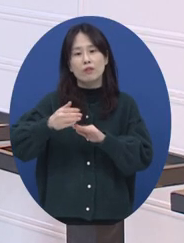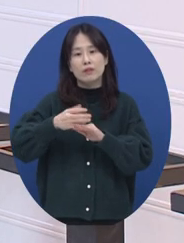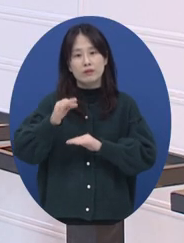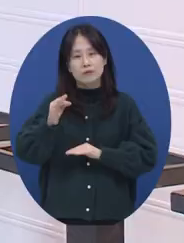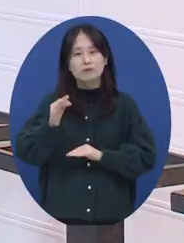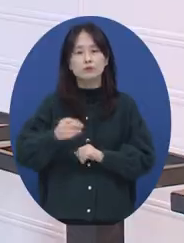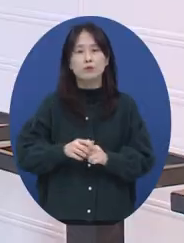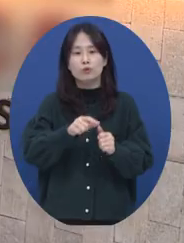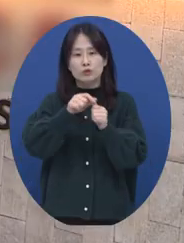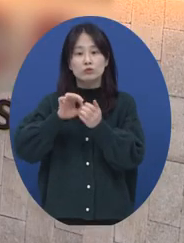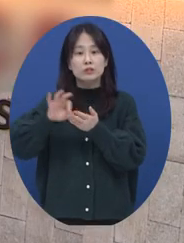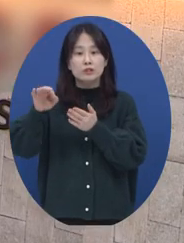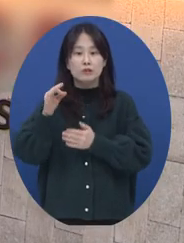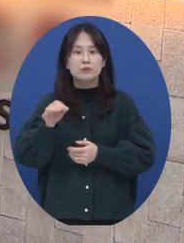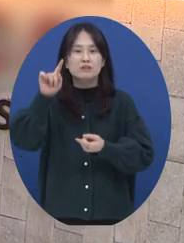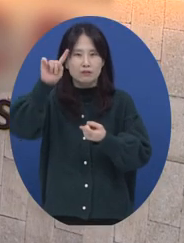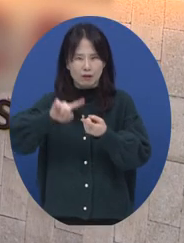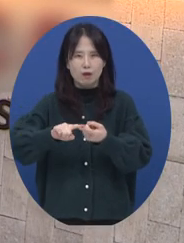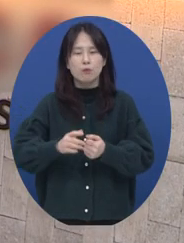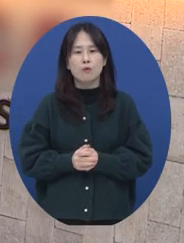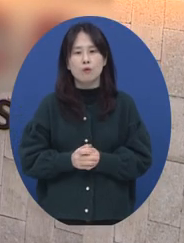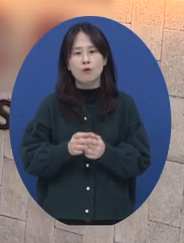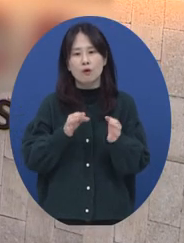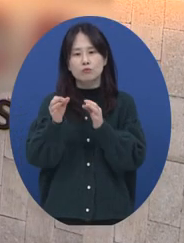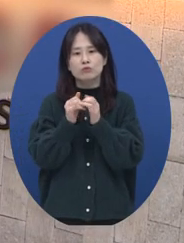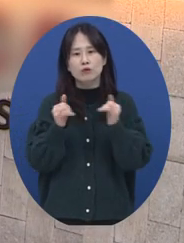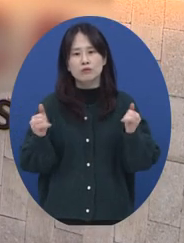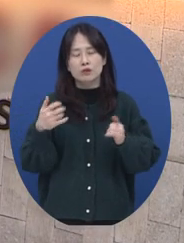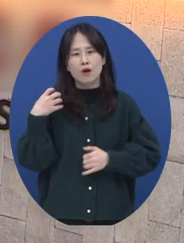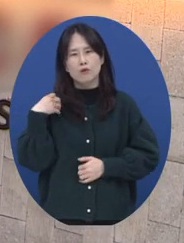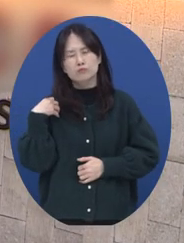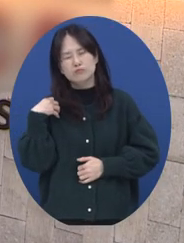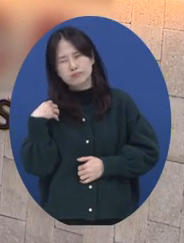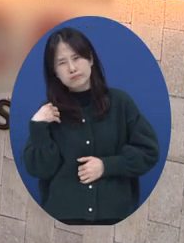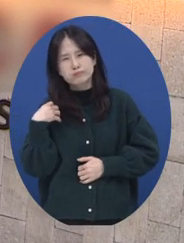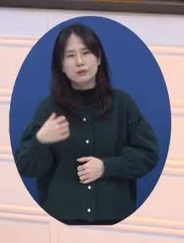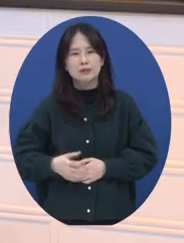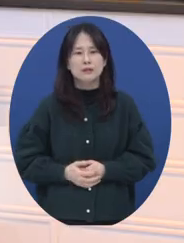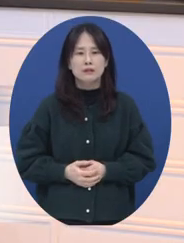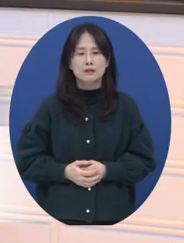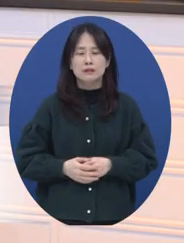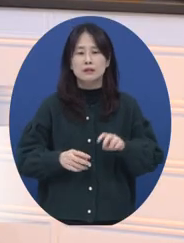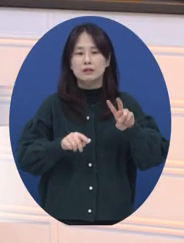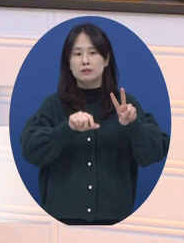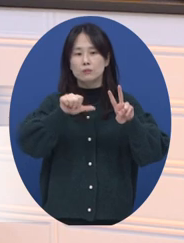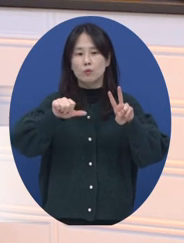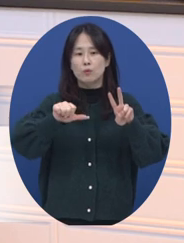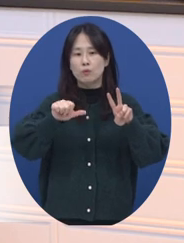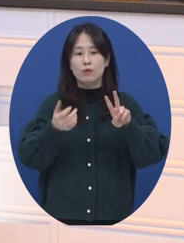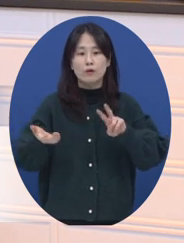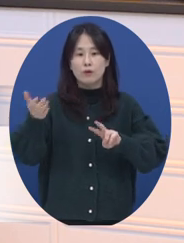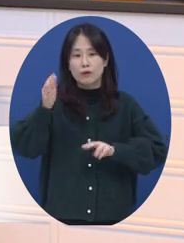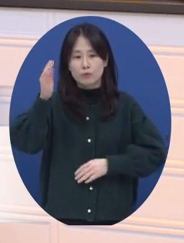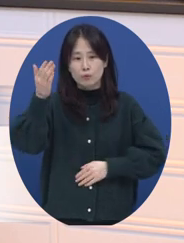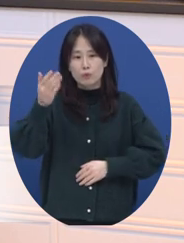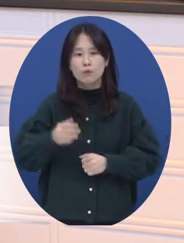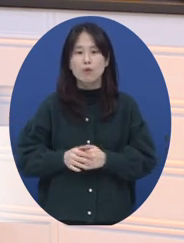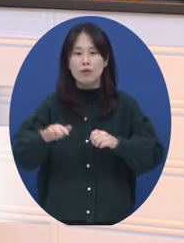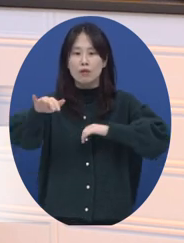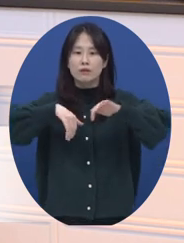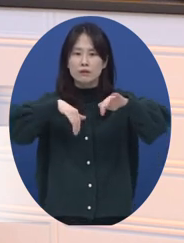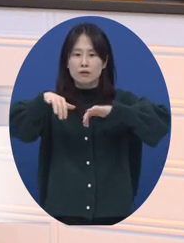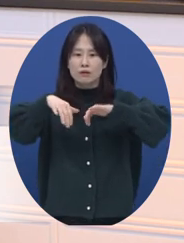그대로인 상황 표 상공인 들의 부담은 늘어날 수밖에 없습니다 이점 5단계 가 되고 나서부터는